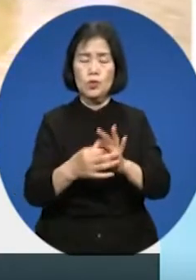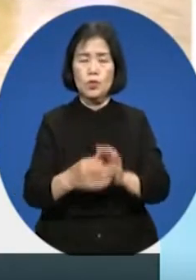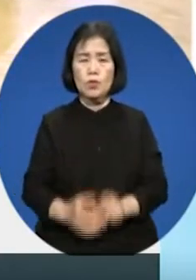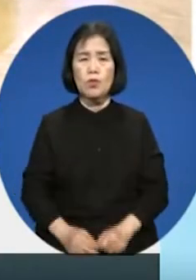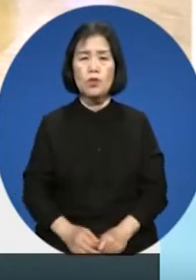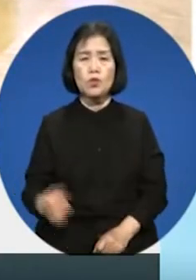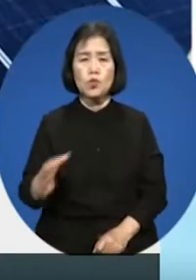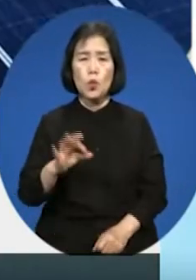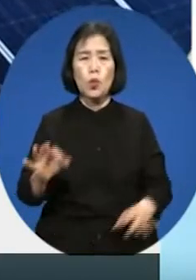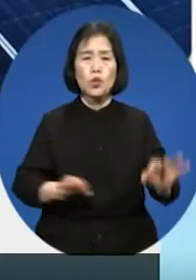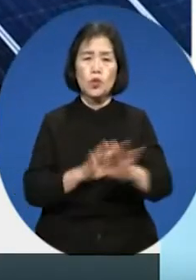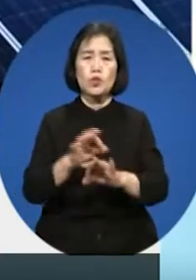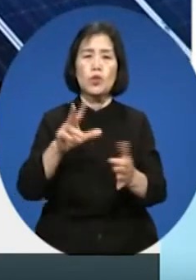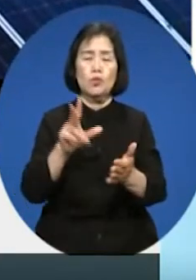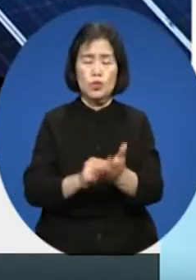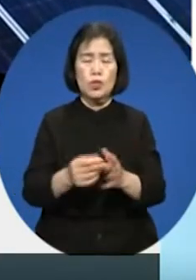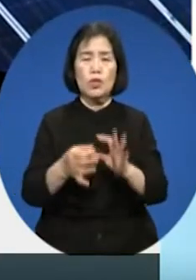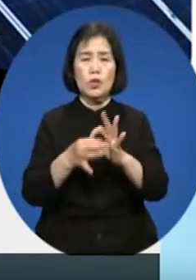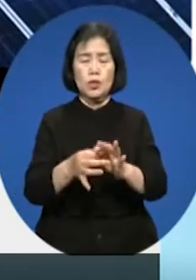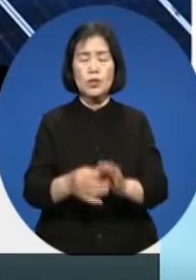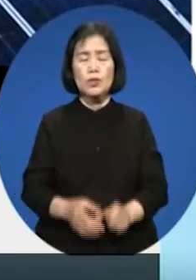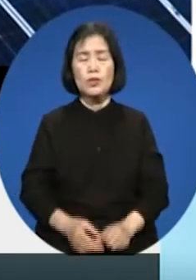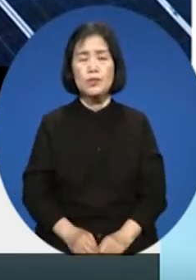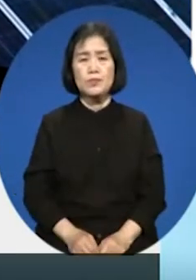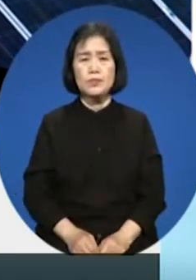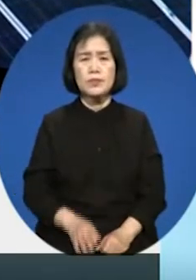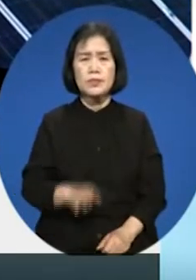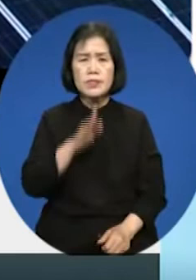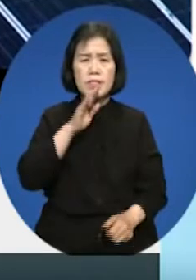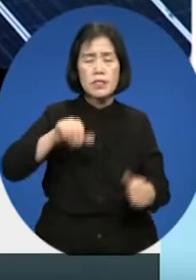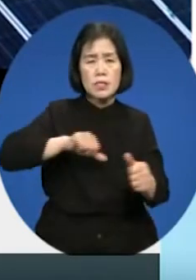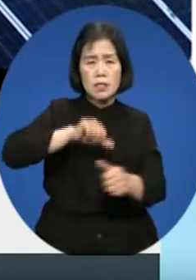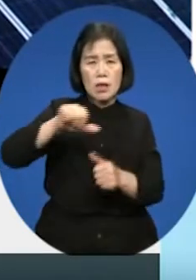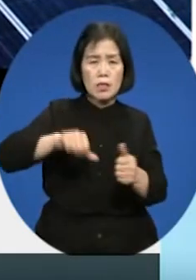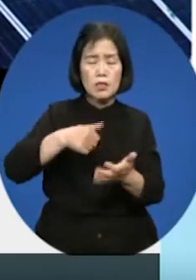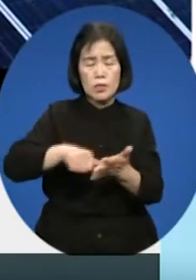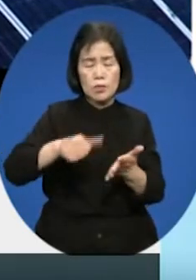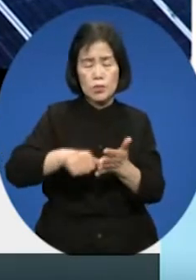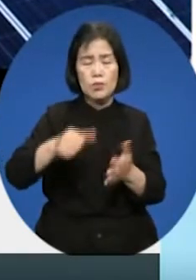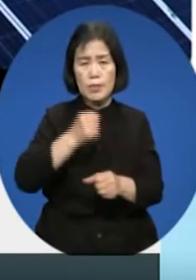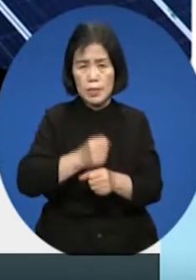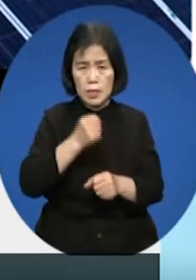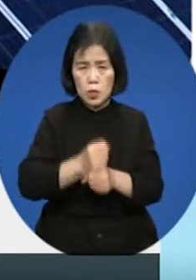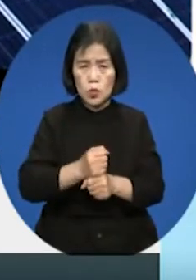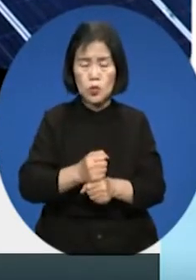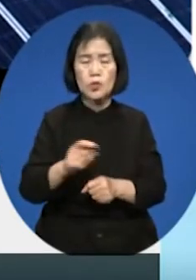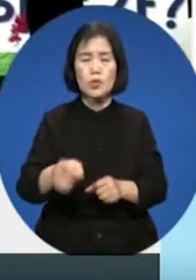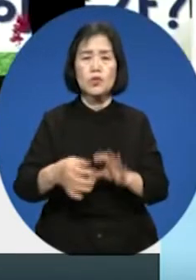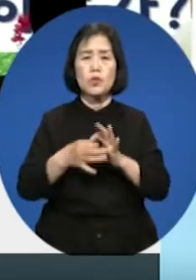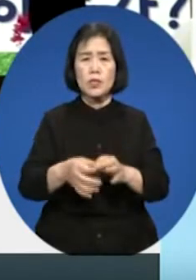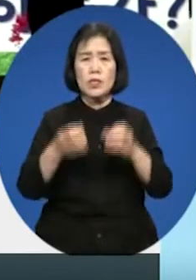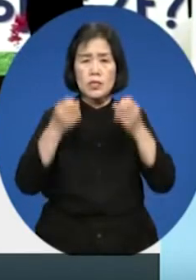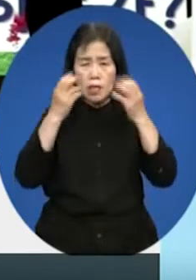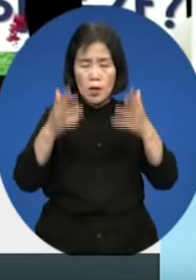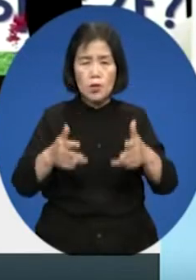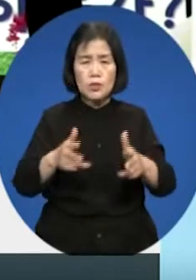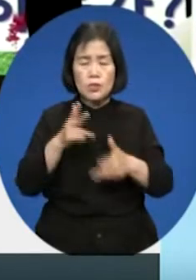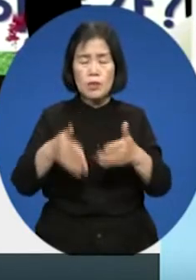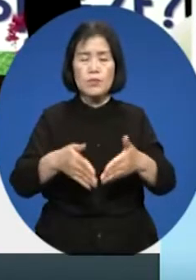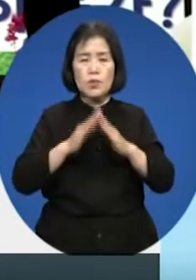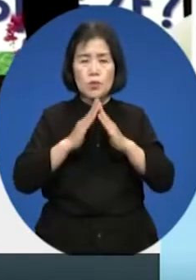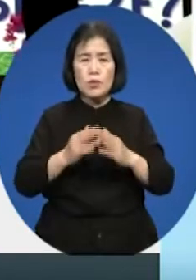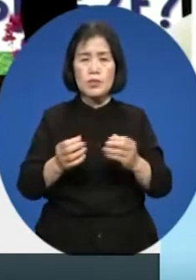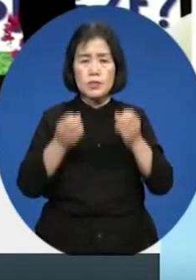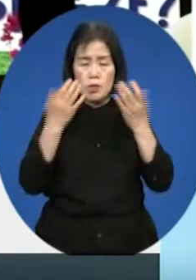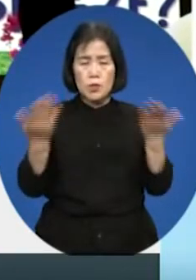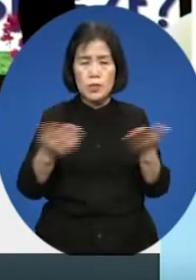경제의 문제라고도 생각합니다. 이제는 친환경 제품을 생산하고 그것을 통해서 새로운 창업과 새로운